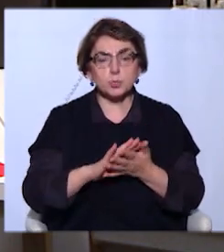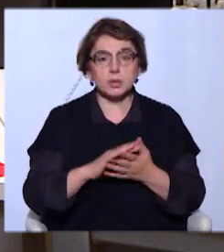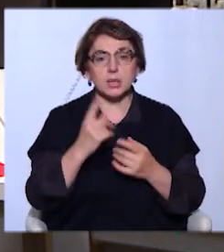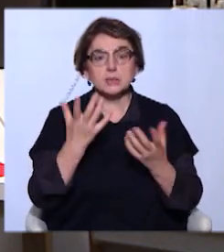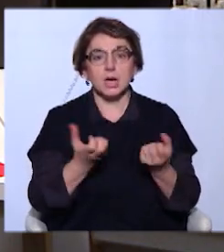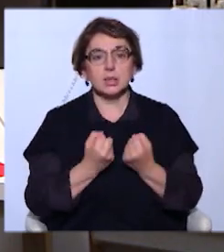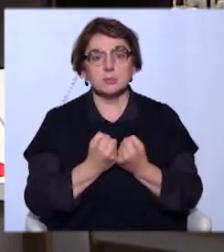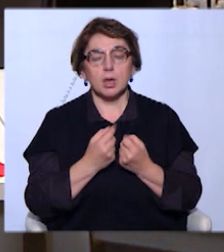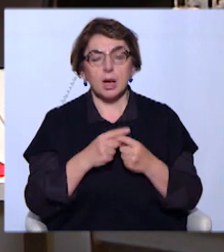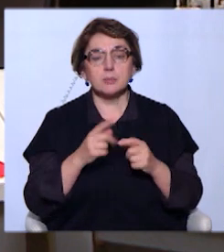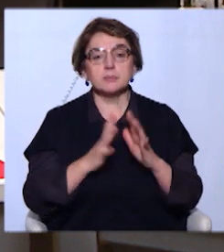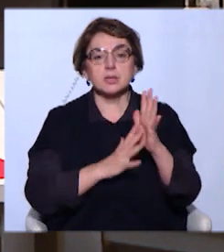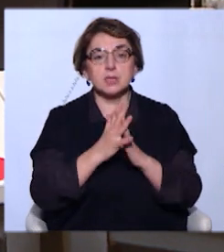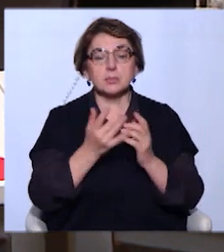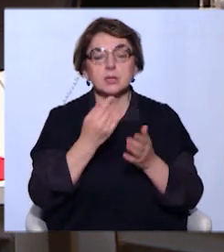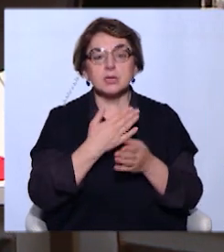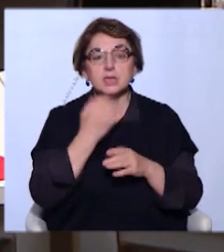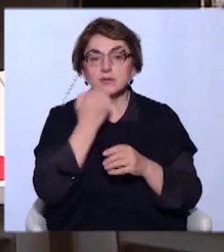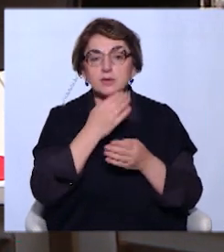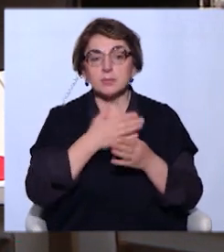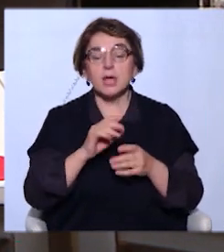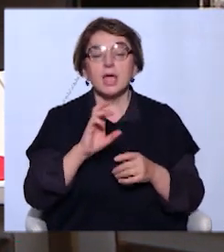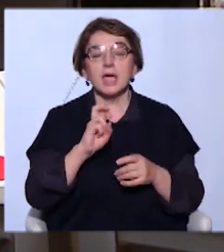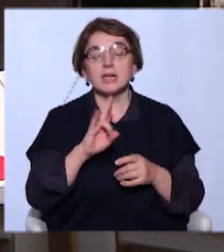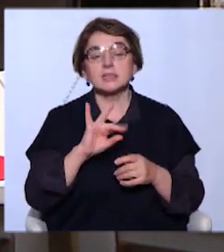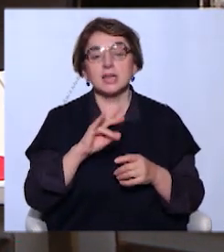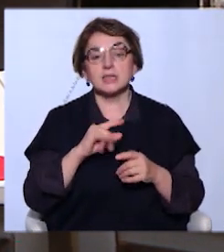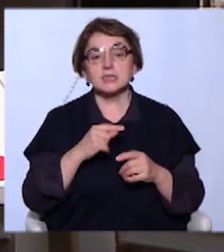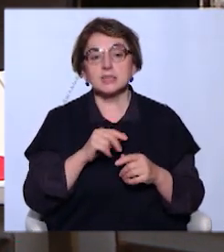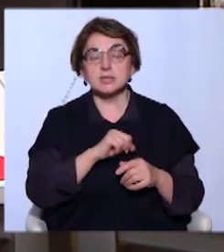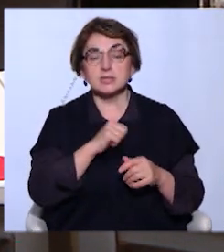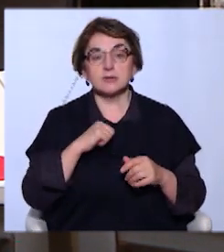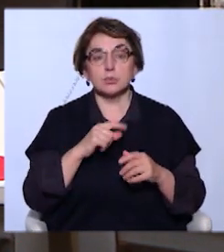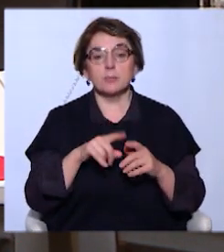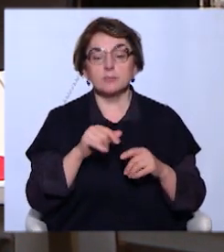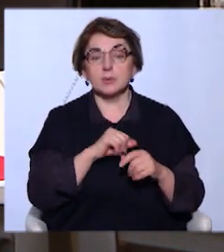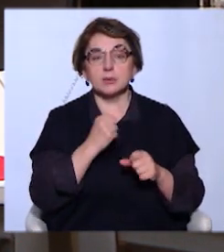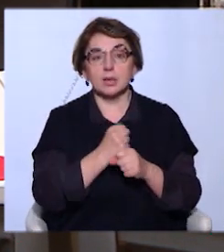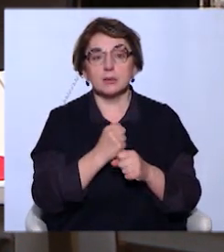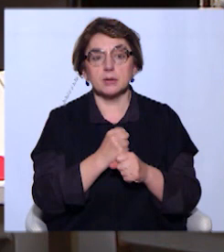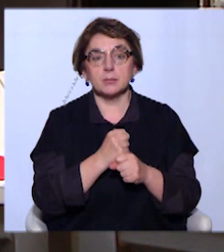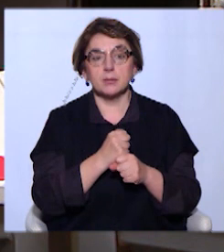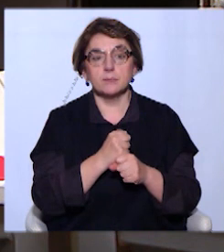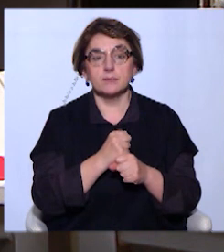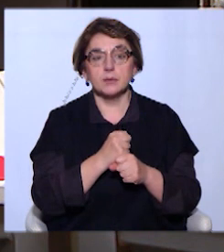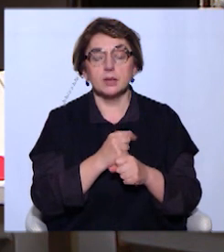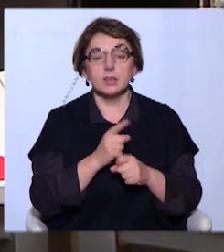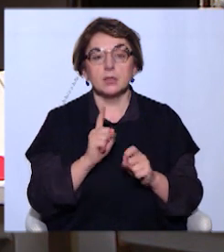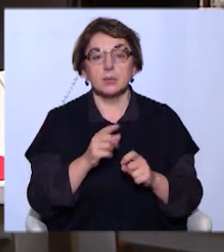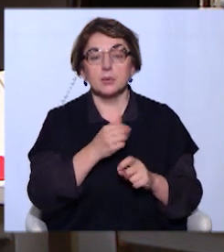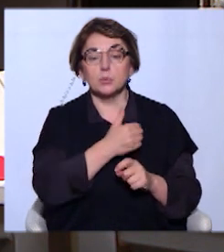მიიღოთ სუფთა სახით და მცენარეებიდან ამ ნივთიერებების გამოყოფას ქვია ექსტრაქციის მეთოდი. Გარდა ამისა,